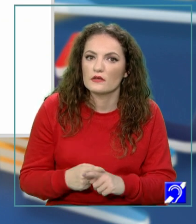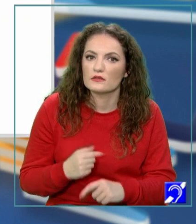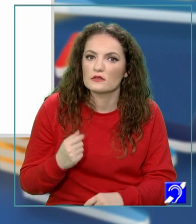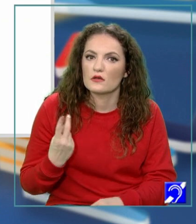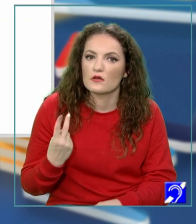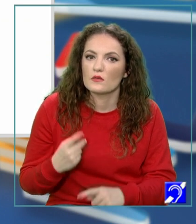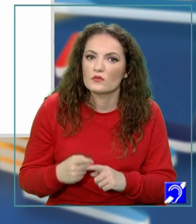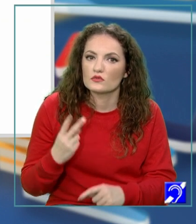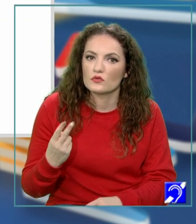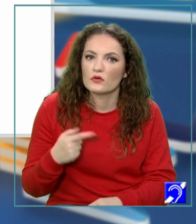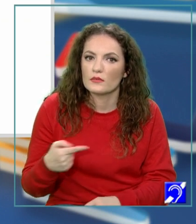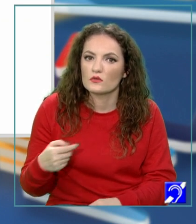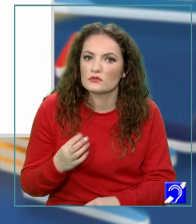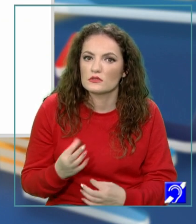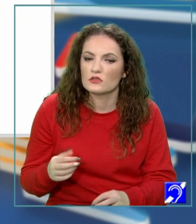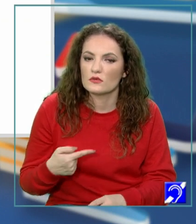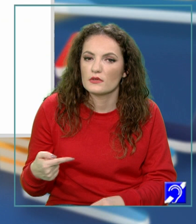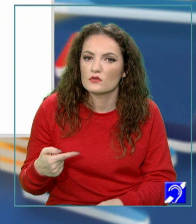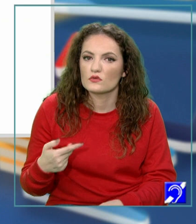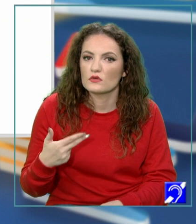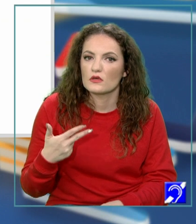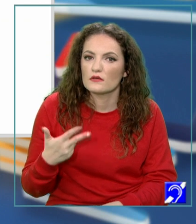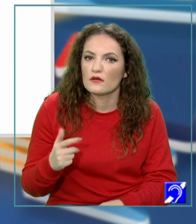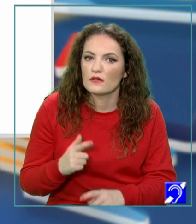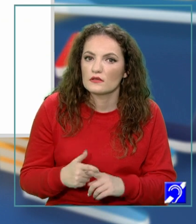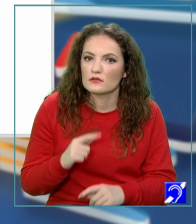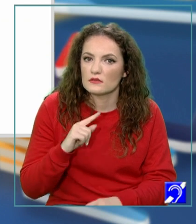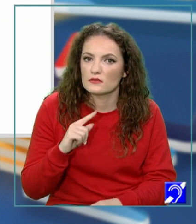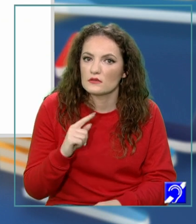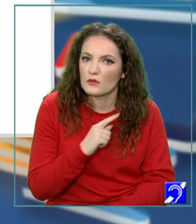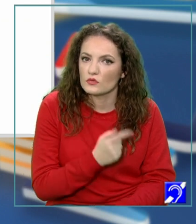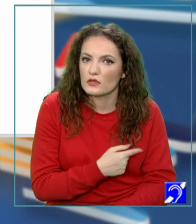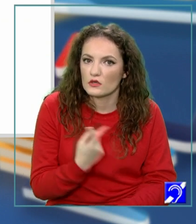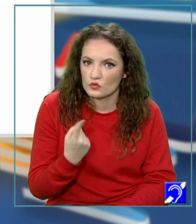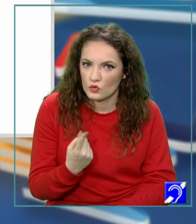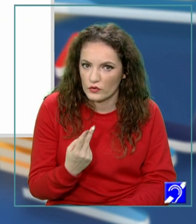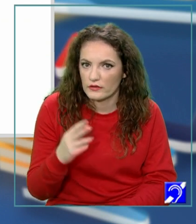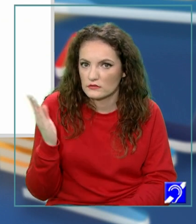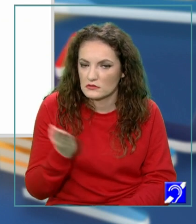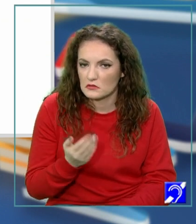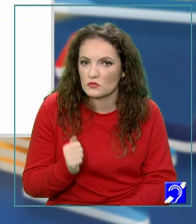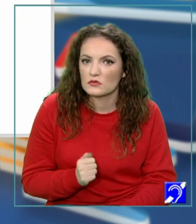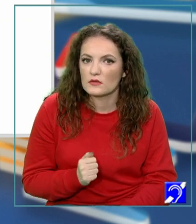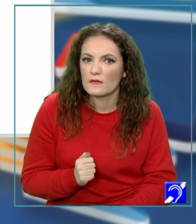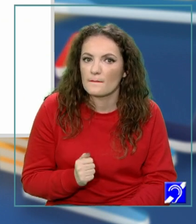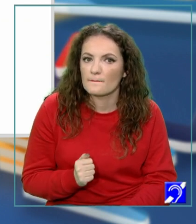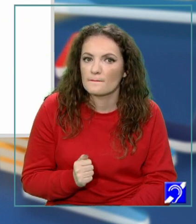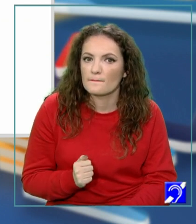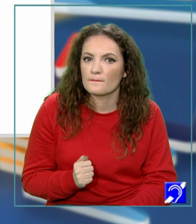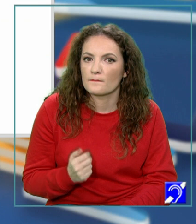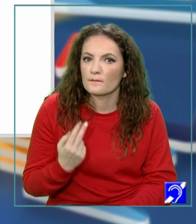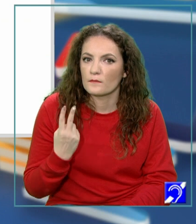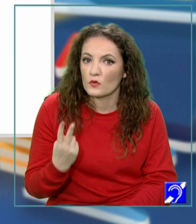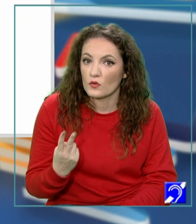2. Adunăm termenii asemenea, dar observ că 3x pătrat cu minus 3x pătrat se reduc. Mai observ că și 2